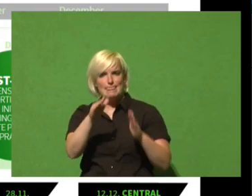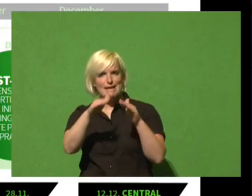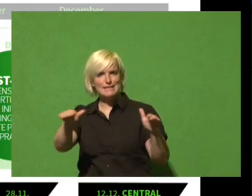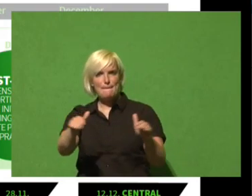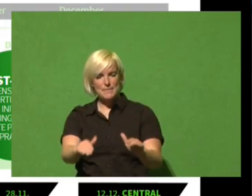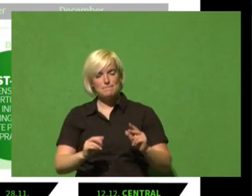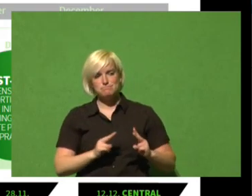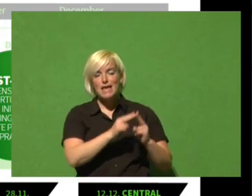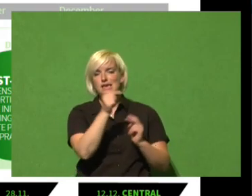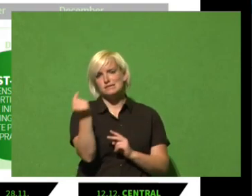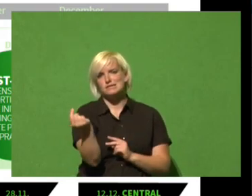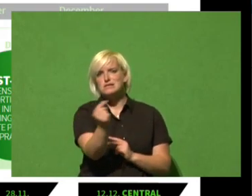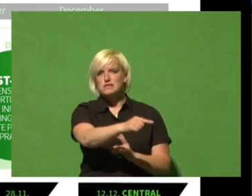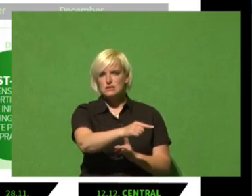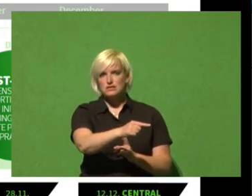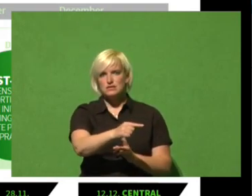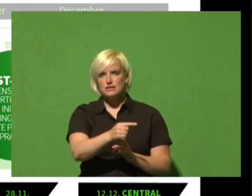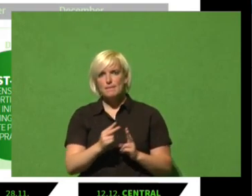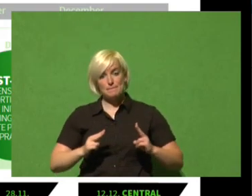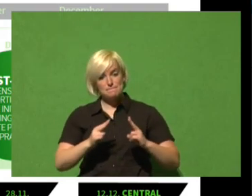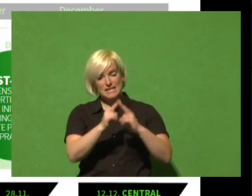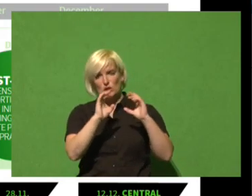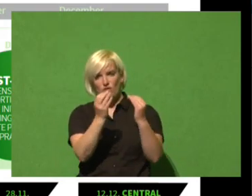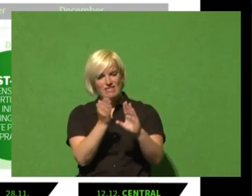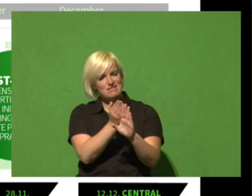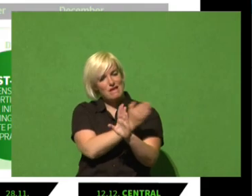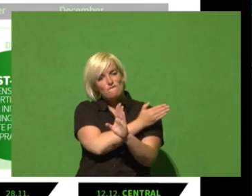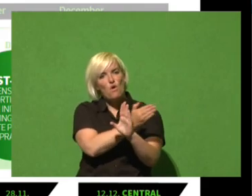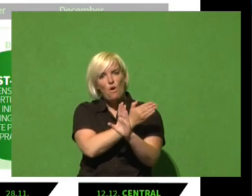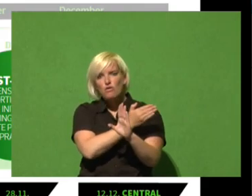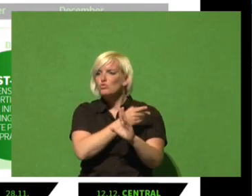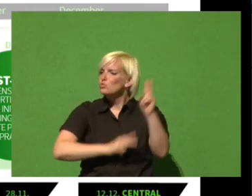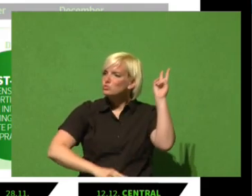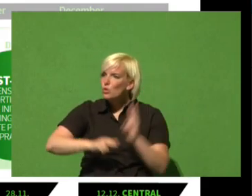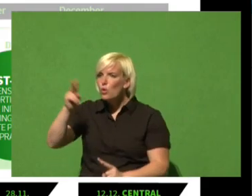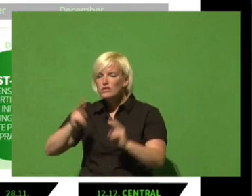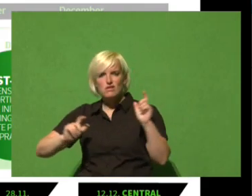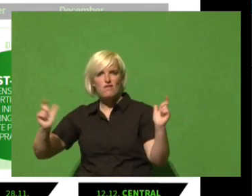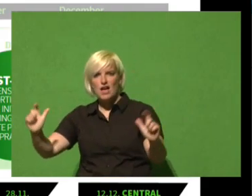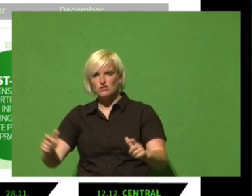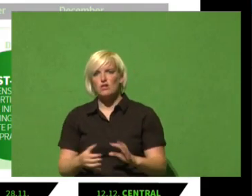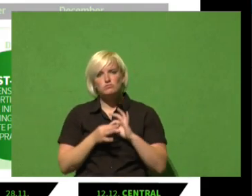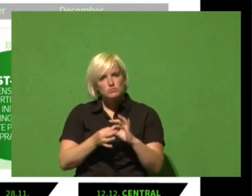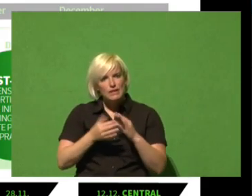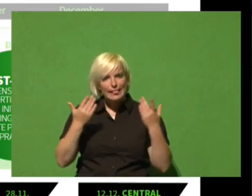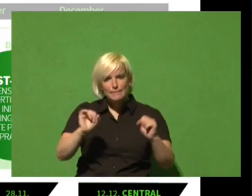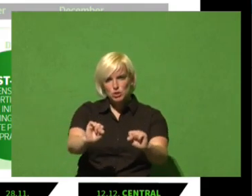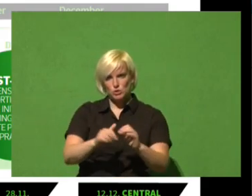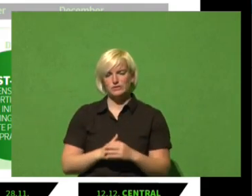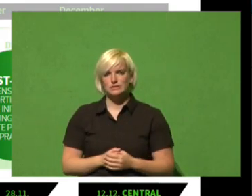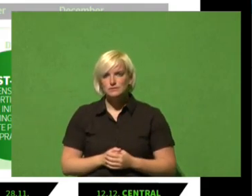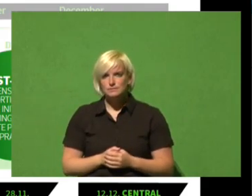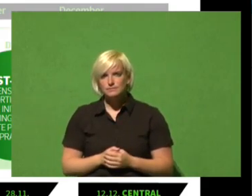auf diesen Wochen vor Paris überall möglichst lokale Veranstaltungen zu Klimaschutz. Und ich glaube, was